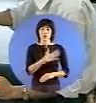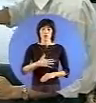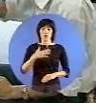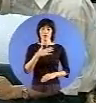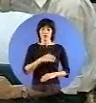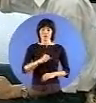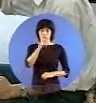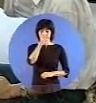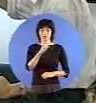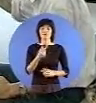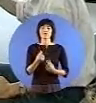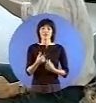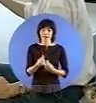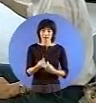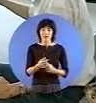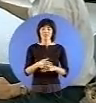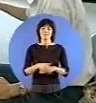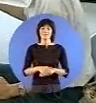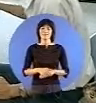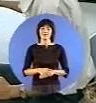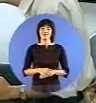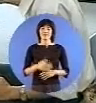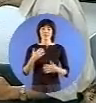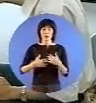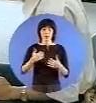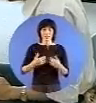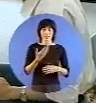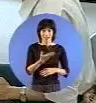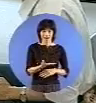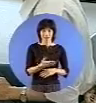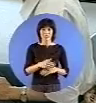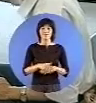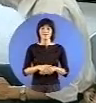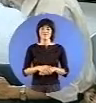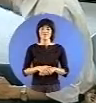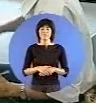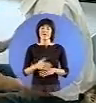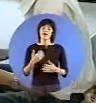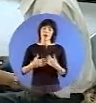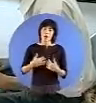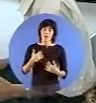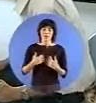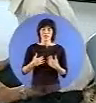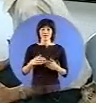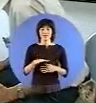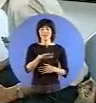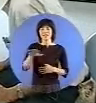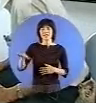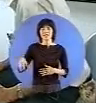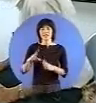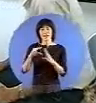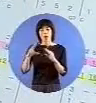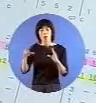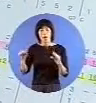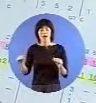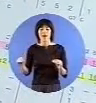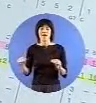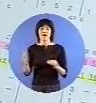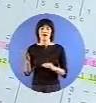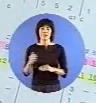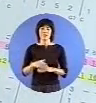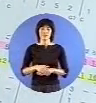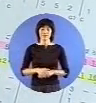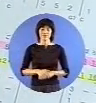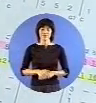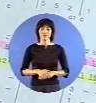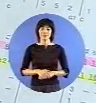いですね。このサンダハーモニカエコーズは楽しいですか？ 楽しいですよ。みんな和やかですしね。 第二の人